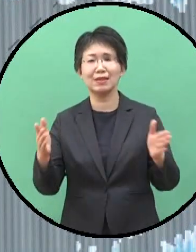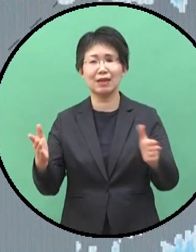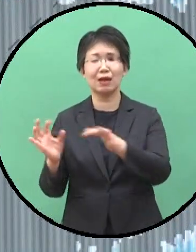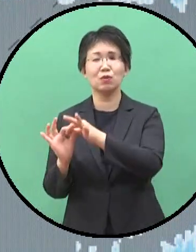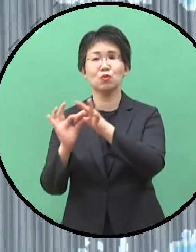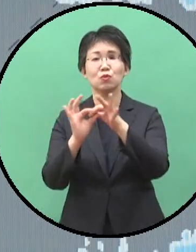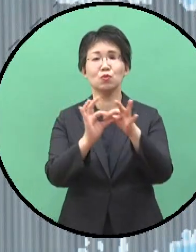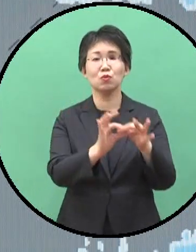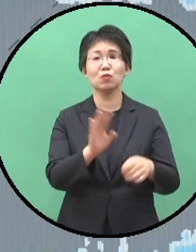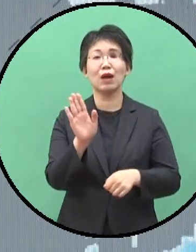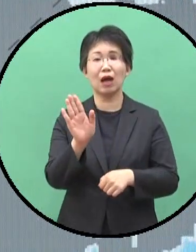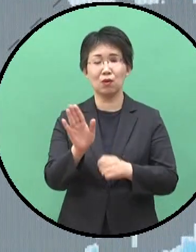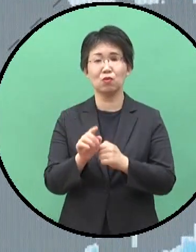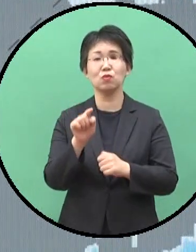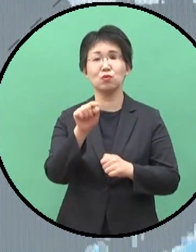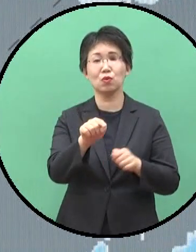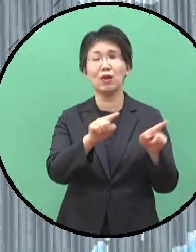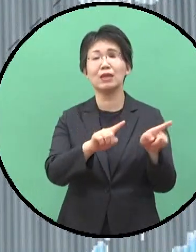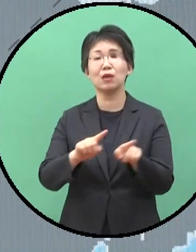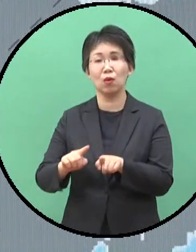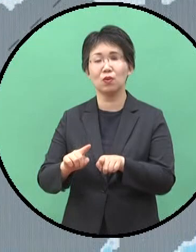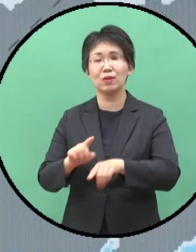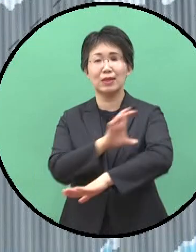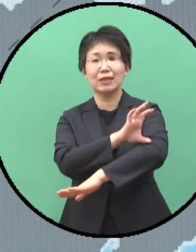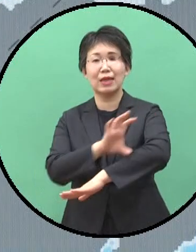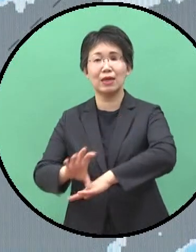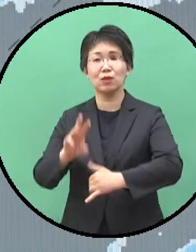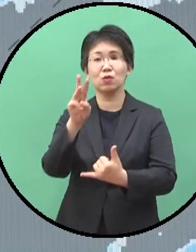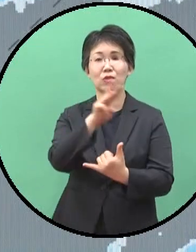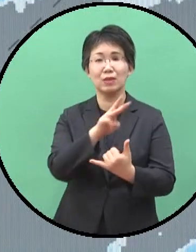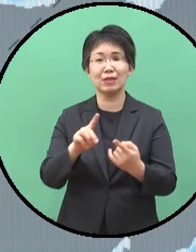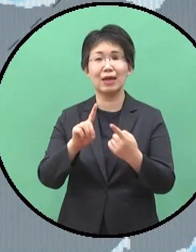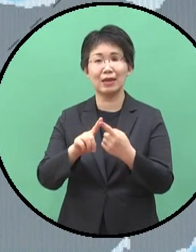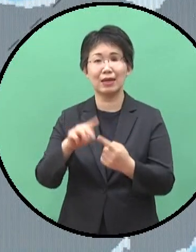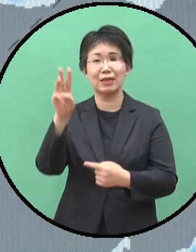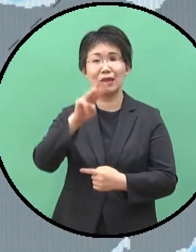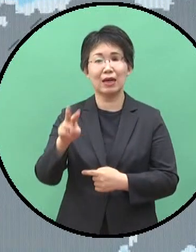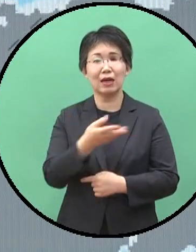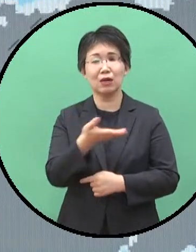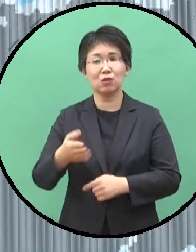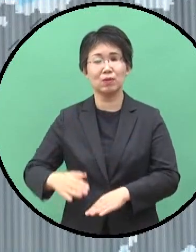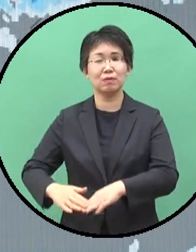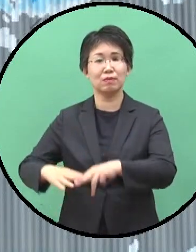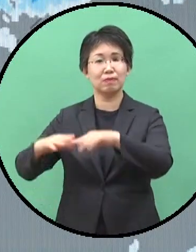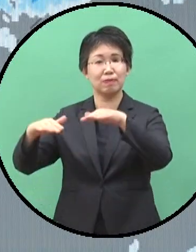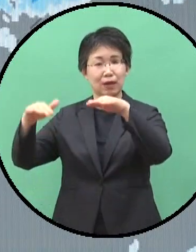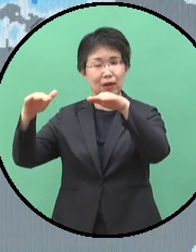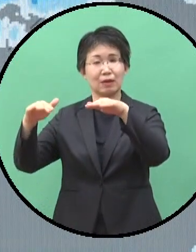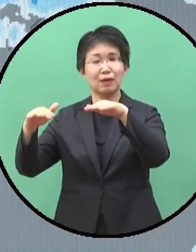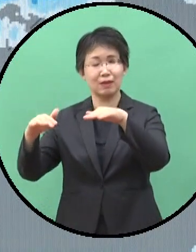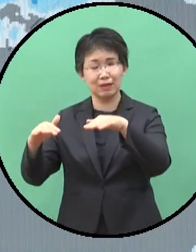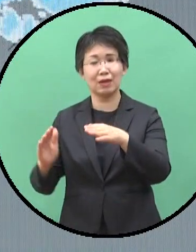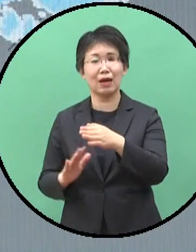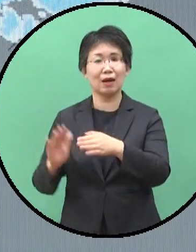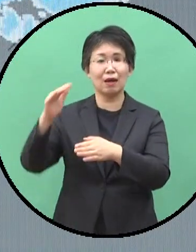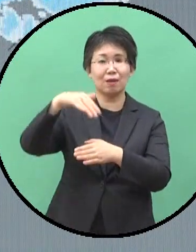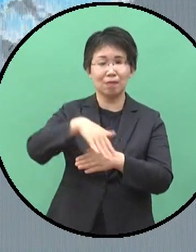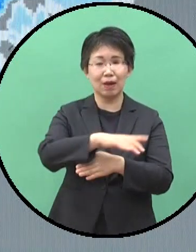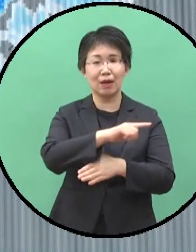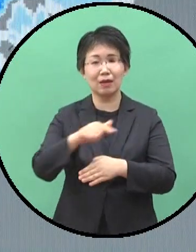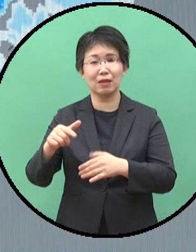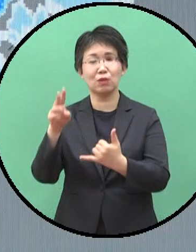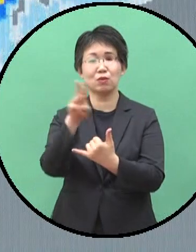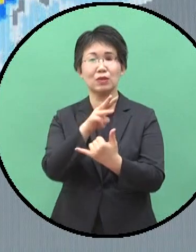が結構あるんですけれども、そういったことによって土砂災害とか河川の増水や氾濫、それから低い土地の浸水等